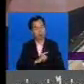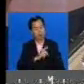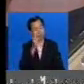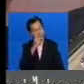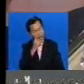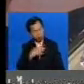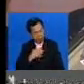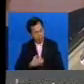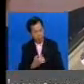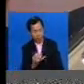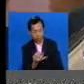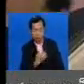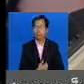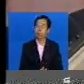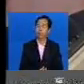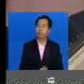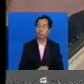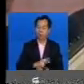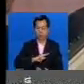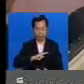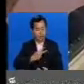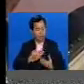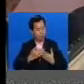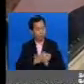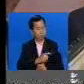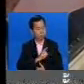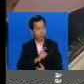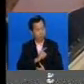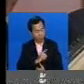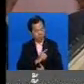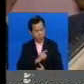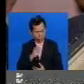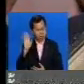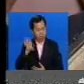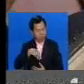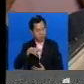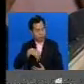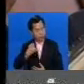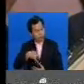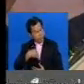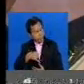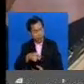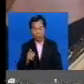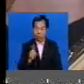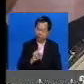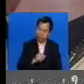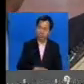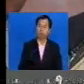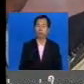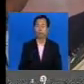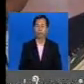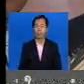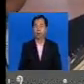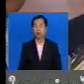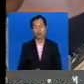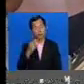จะต้องการมาปรับตัวเองสารภาพว่าตัวเองผิดไปแล้วหรือกำลังจะเข้ามาอยู่ในพรรคการเมืองเพื่อที่จะม